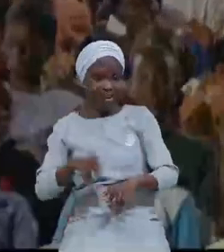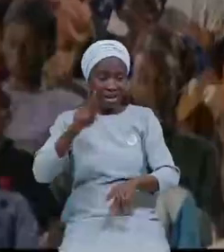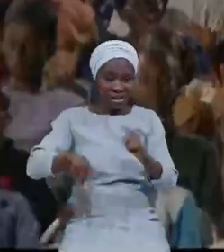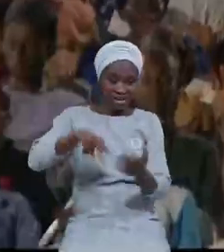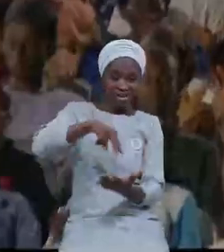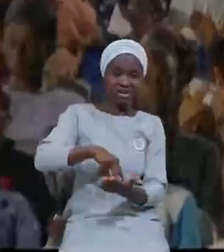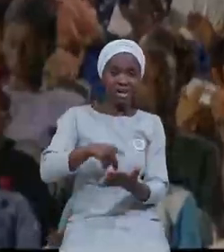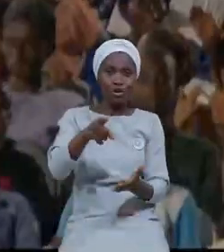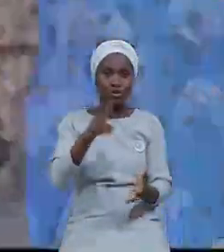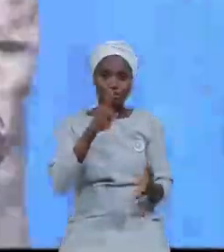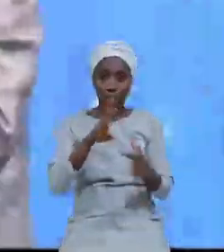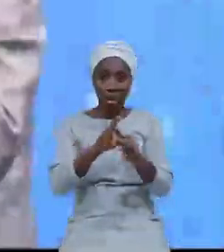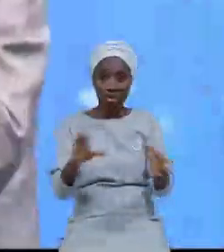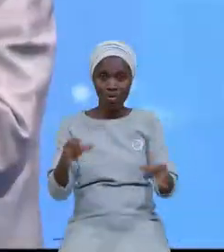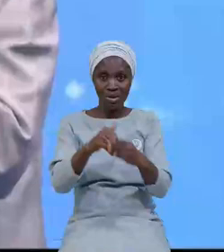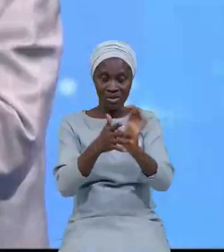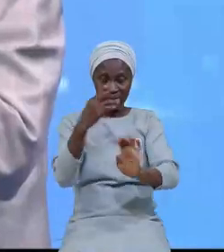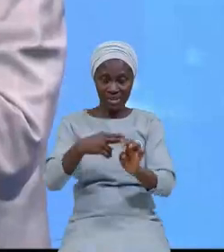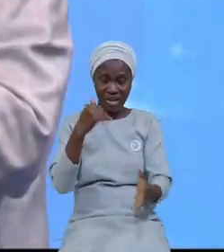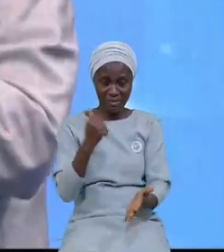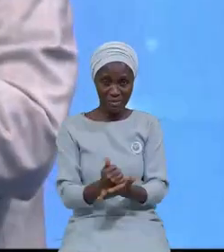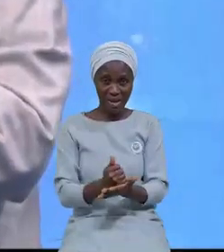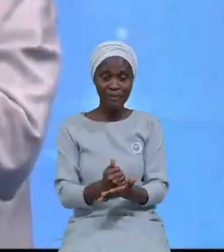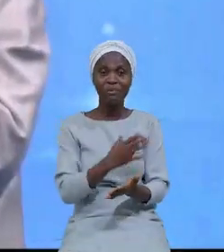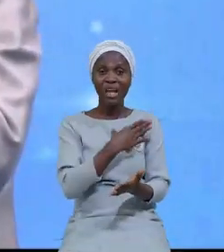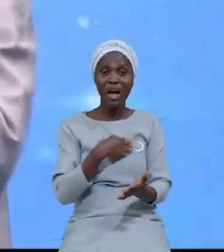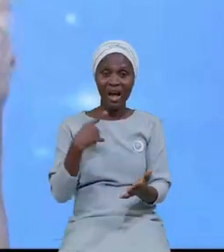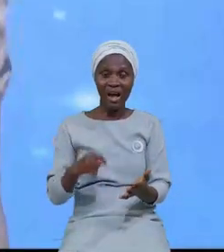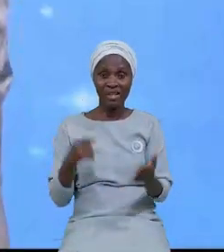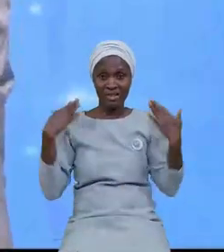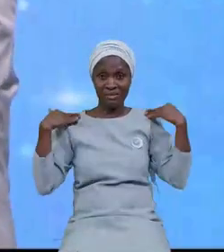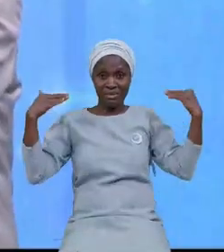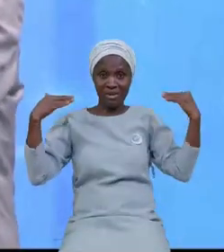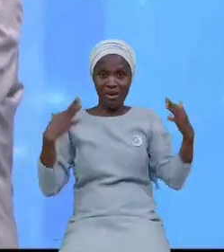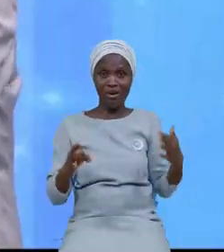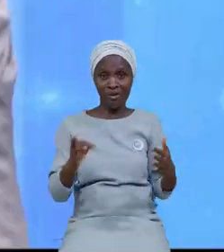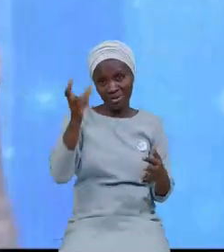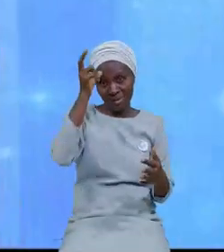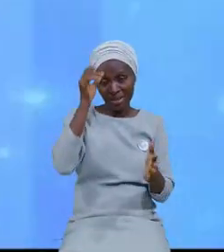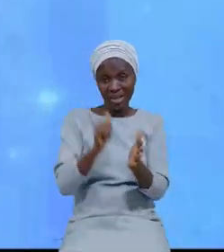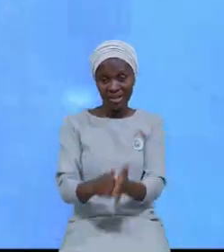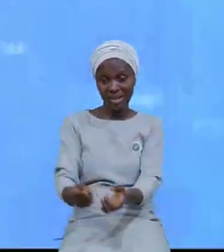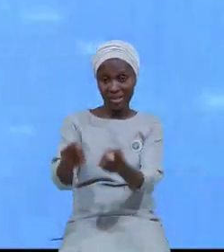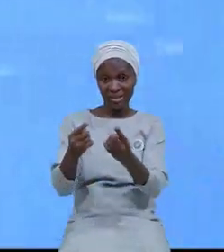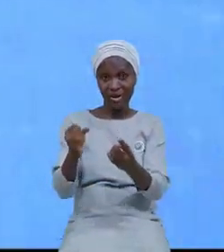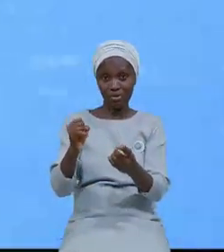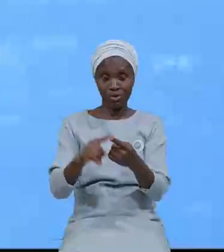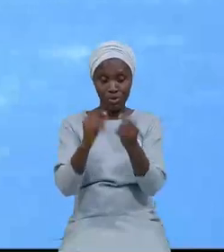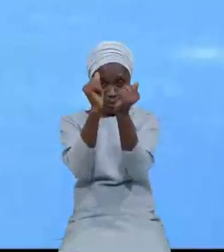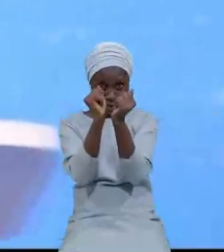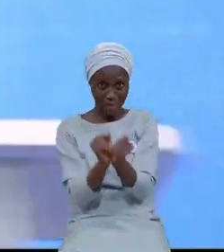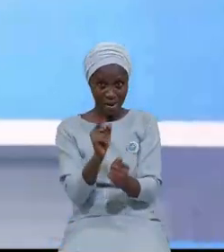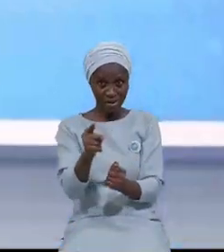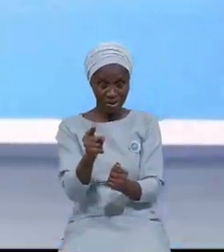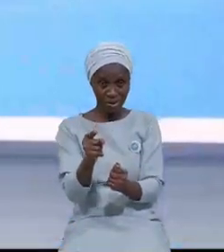nom de Jésus et les démons et les messagers du diable qui vient te